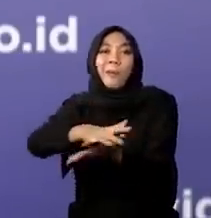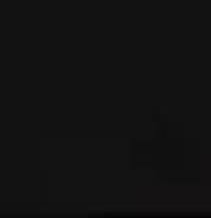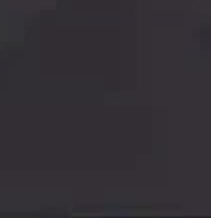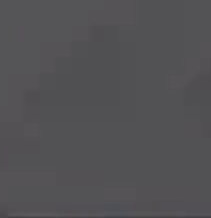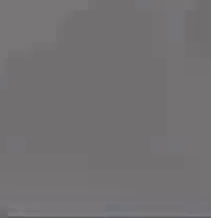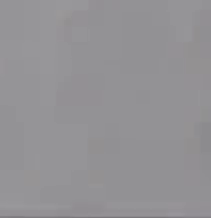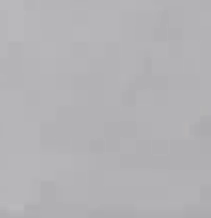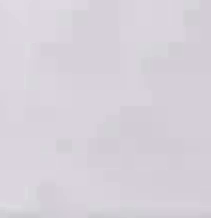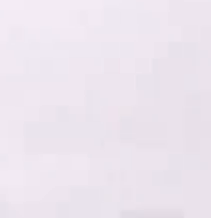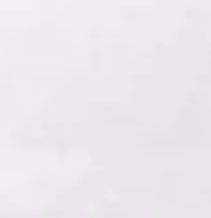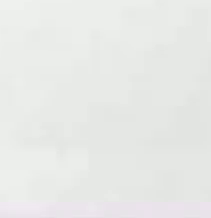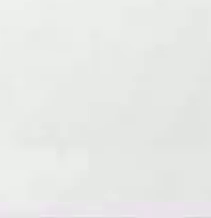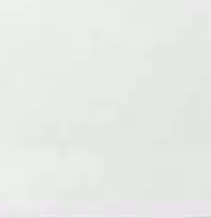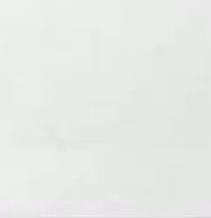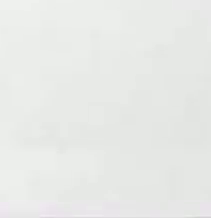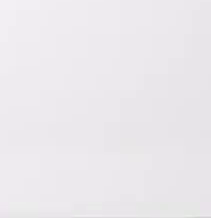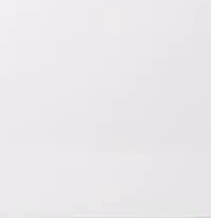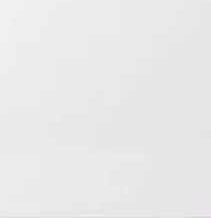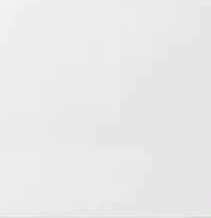baik